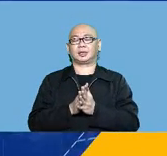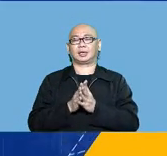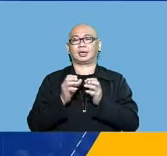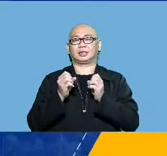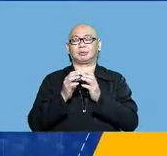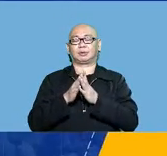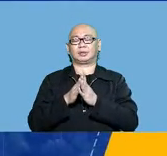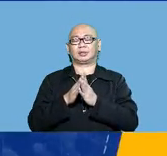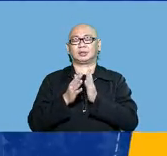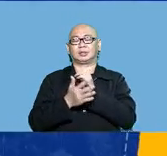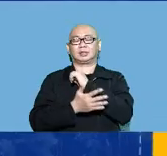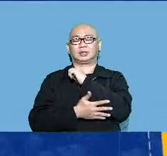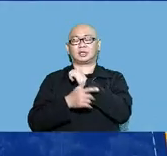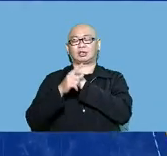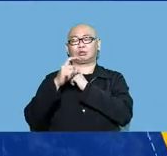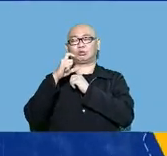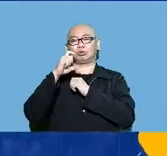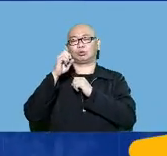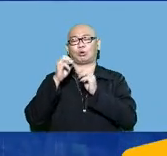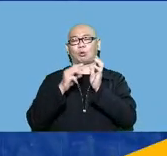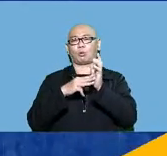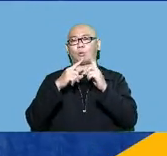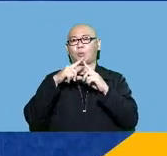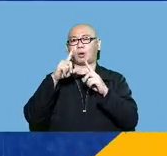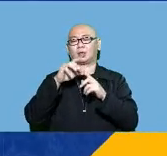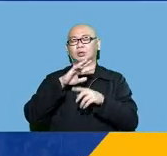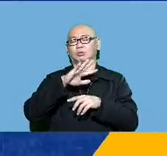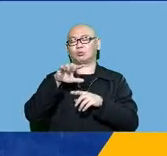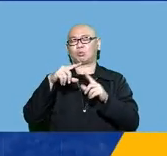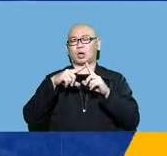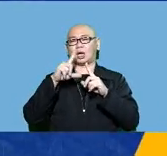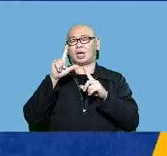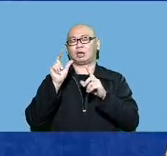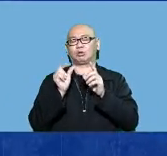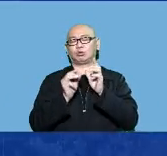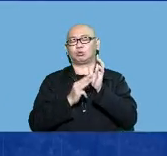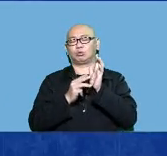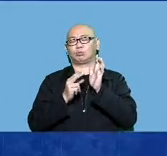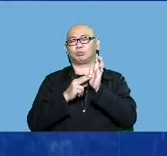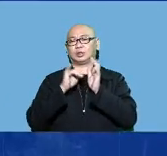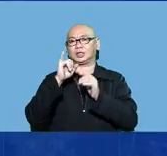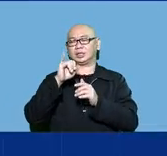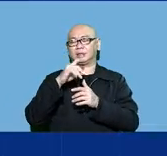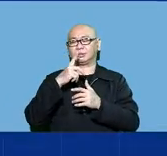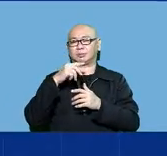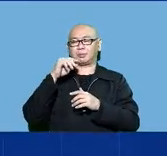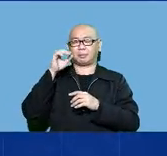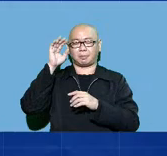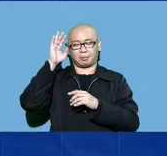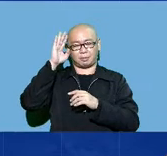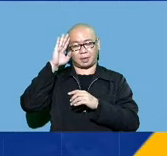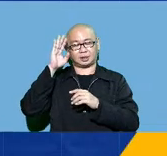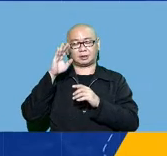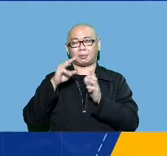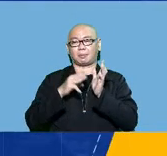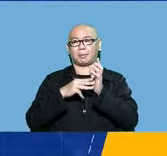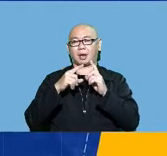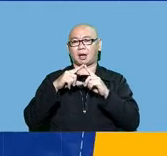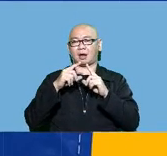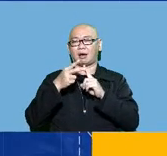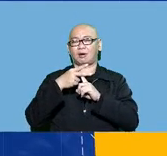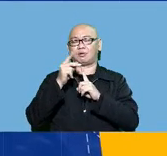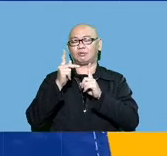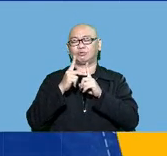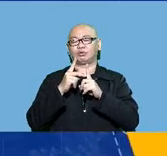dan SD Negeri Kelang Depok beserta segenap alumni mungkin hadir di sini, Mas Endrayana, Mas Mahfud, Mas Sugeng,